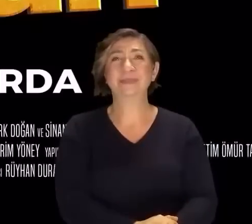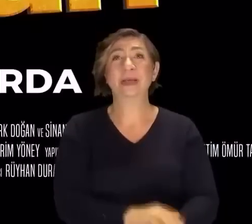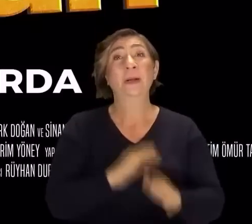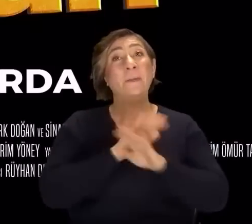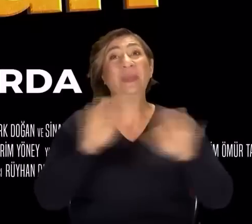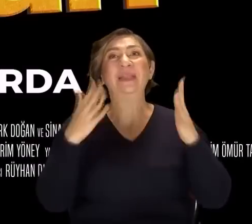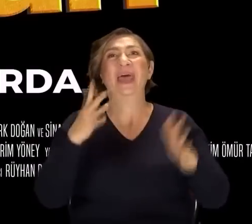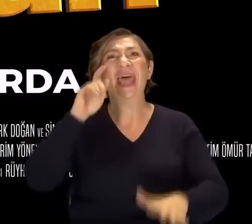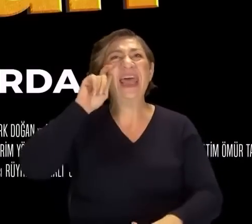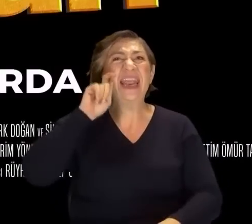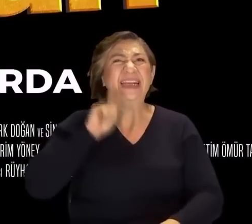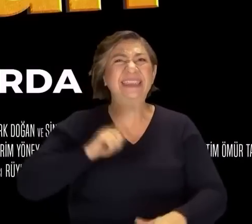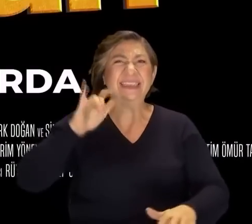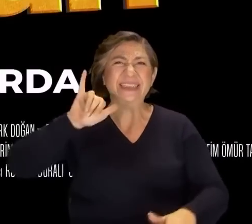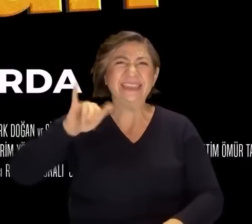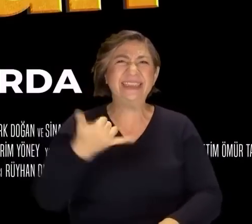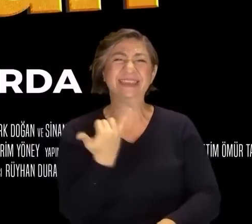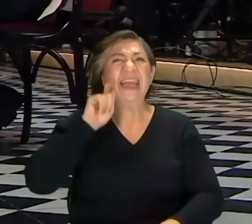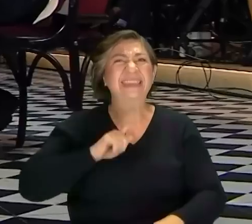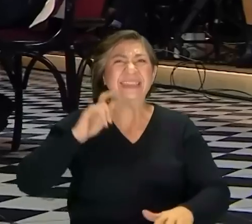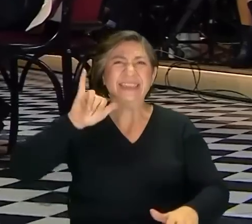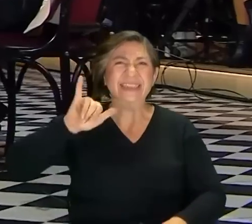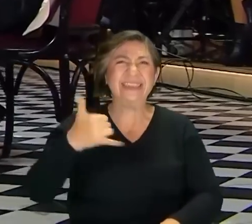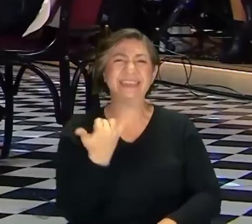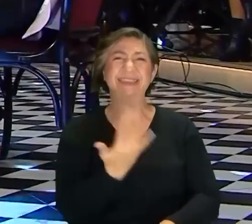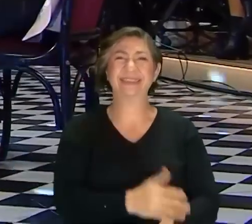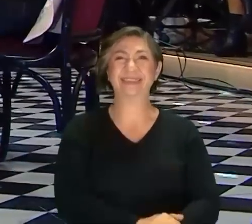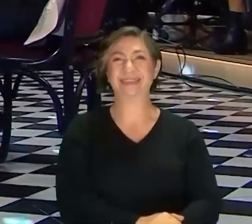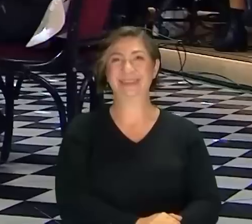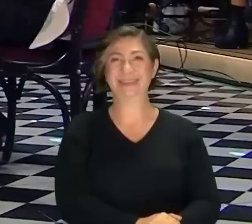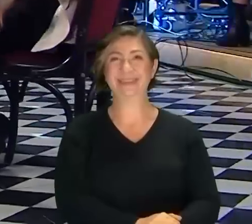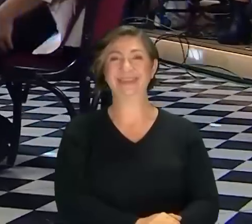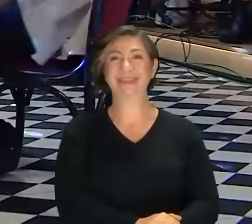Bittim be. Rezillik. Skandal üstüne skandal ya.